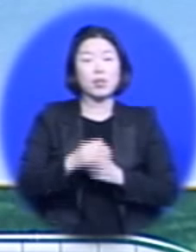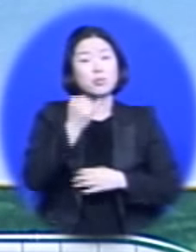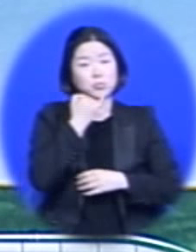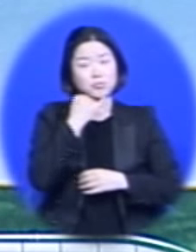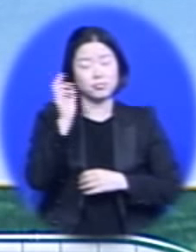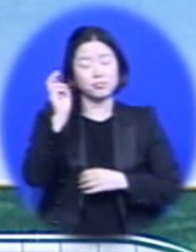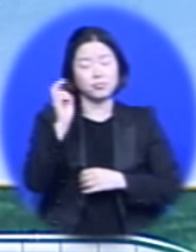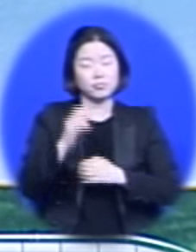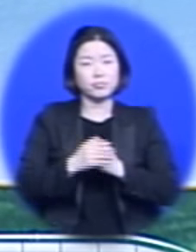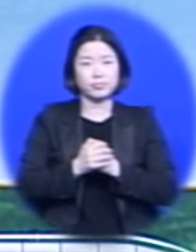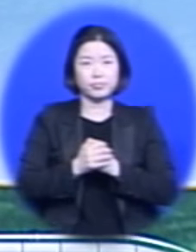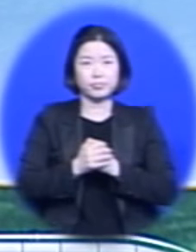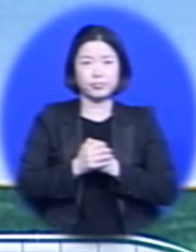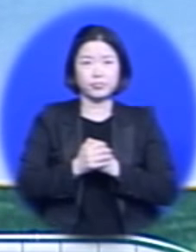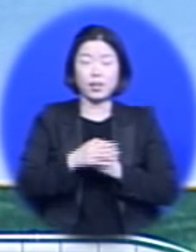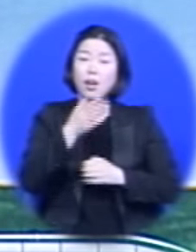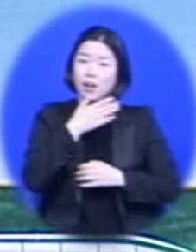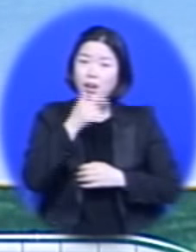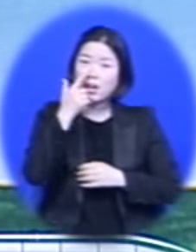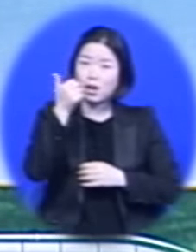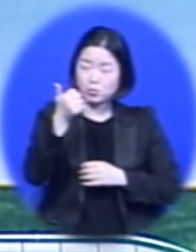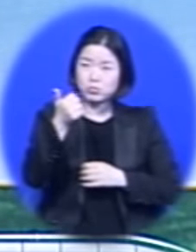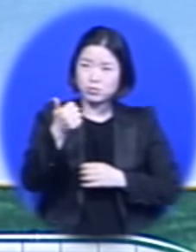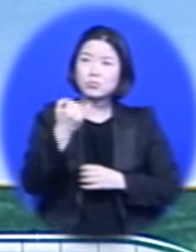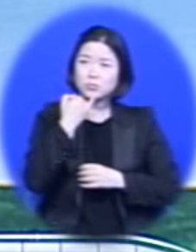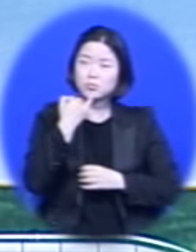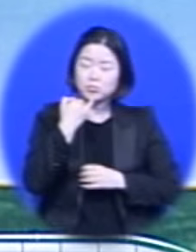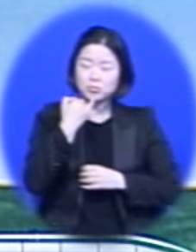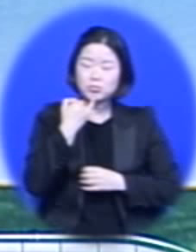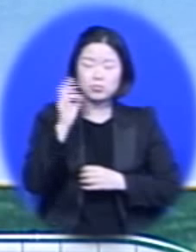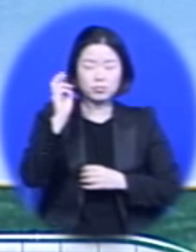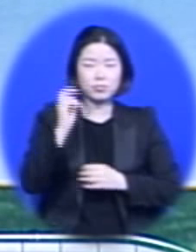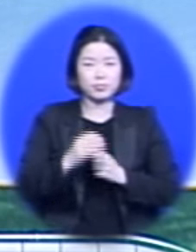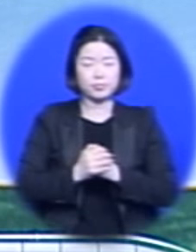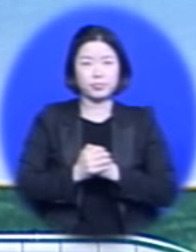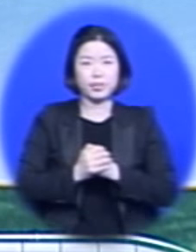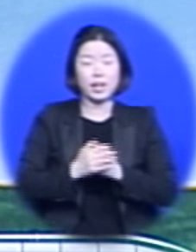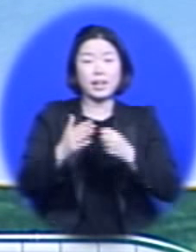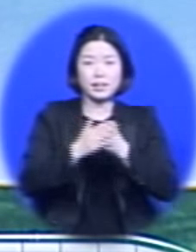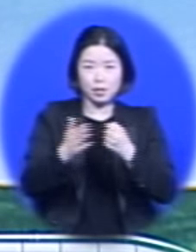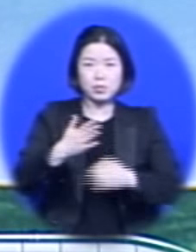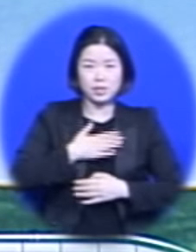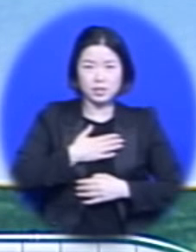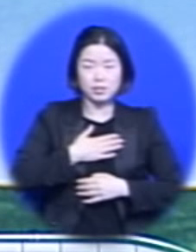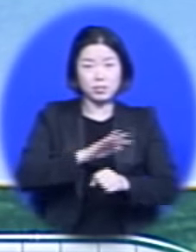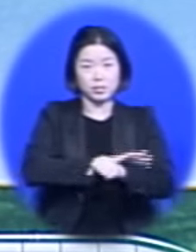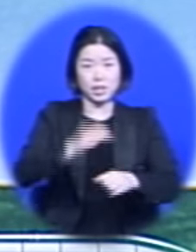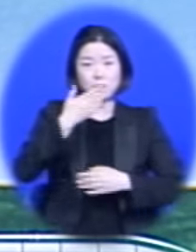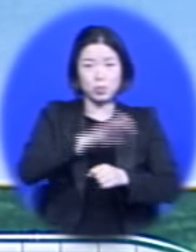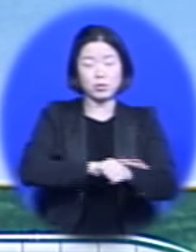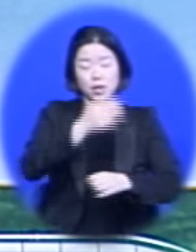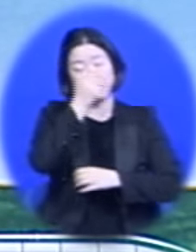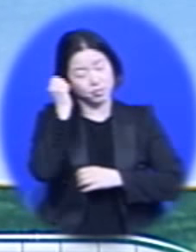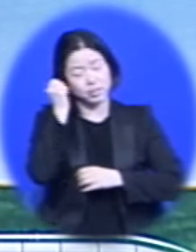괜찮은 거구나. 아, 아버님 아무렇지도 않으시구나. 그래서 저는 잘 먹고 잘